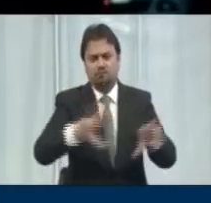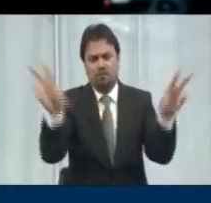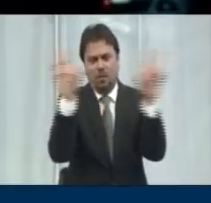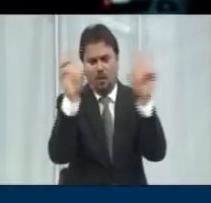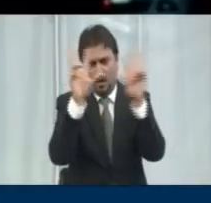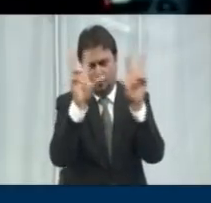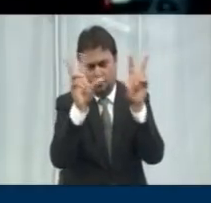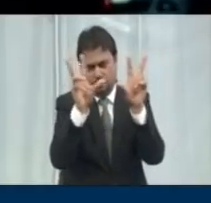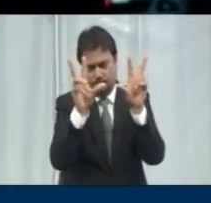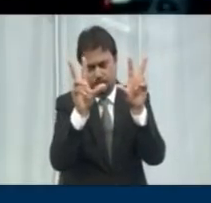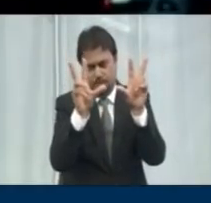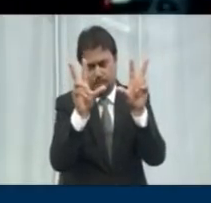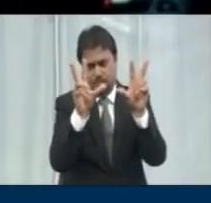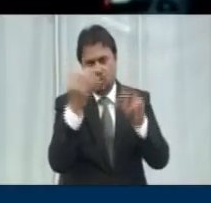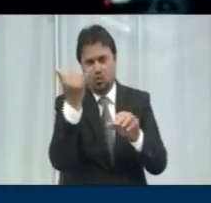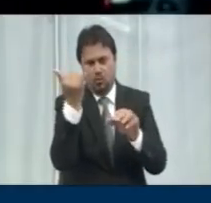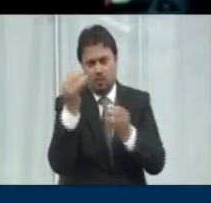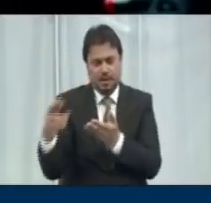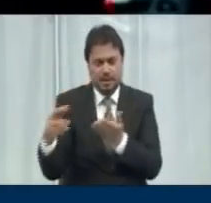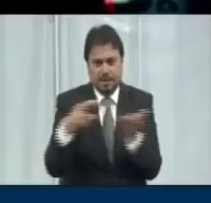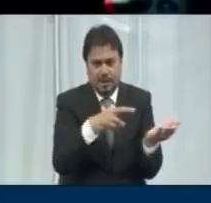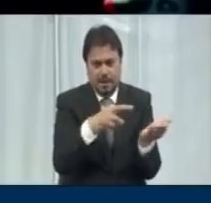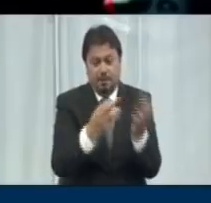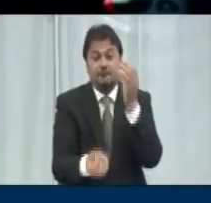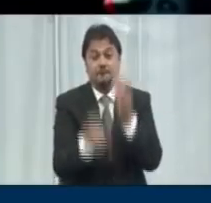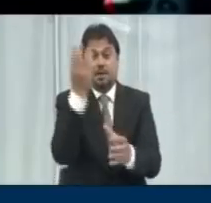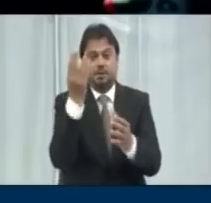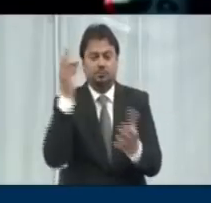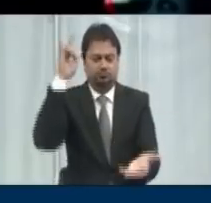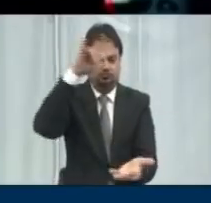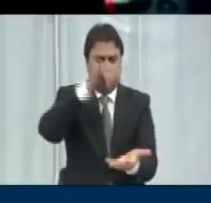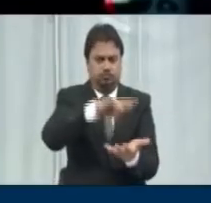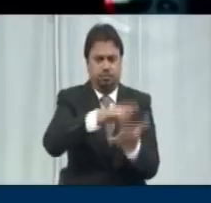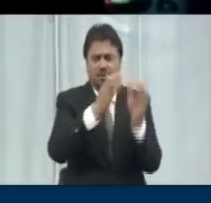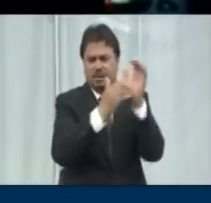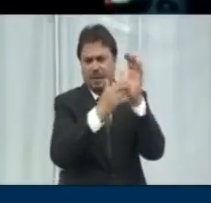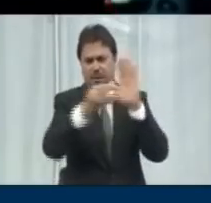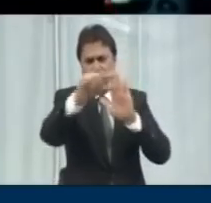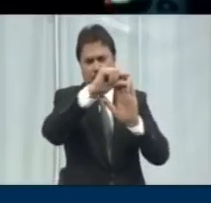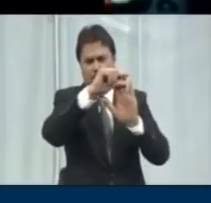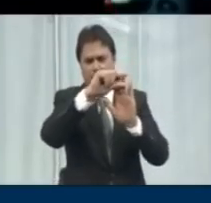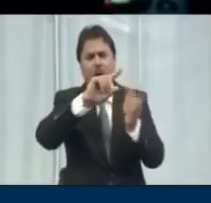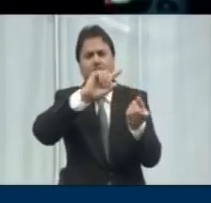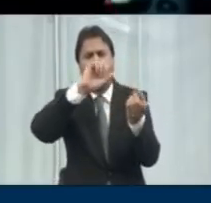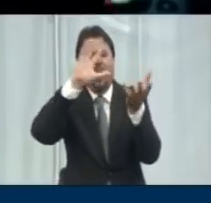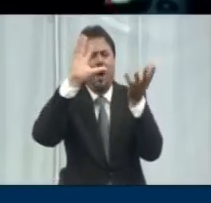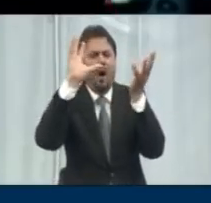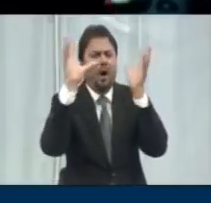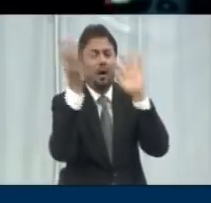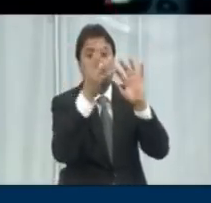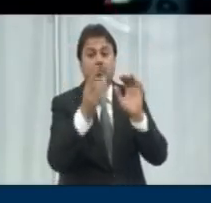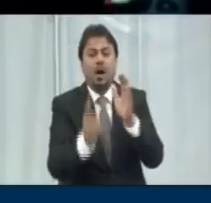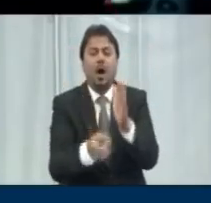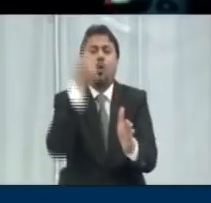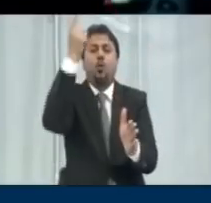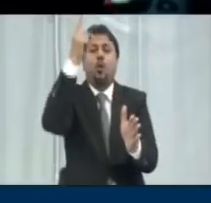سوف يكون لهذه الزيارة المرتقبة باعتبارها زيارة تاريخية. بالتأكيد منتظر. نعم. ولم تكن مسبوقة